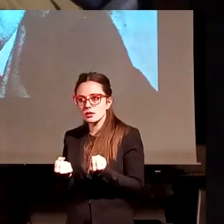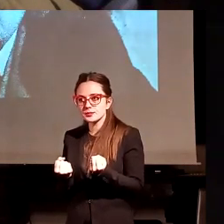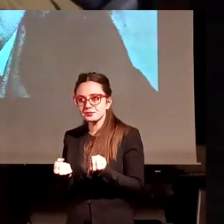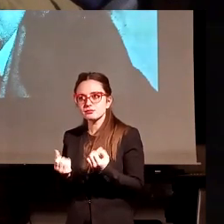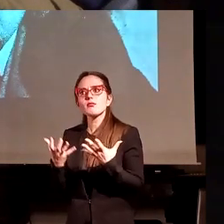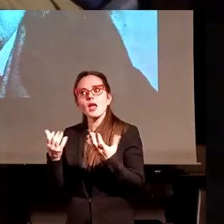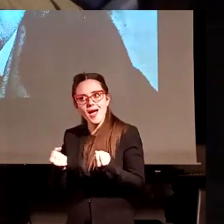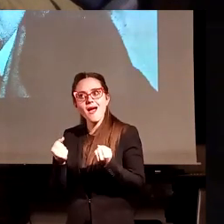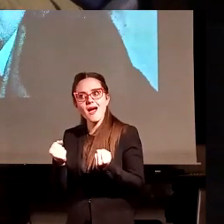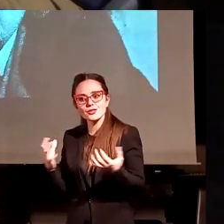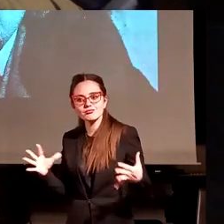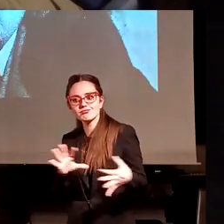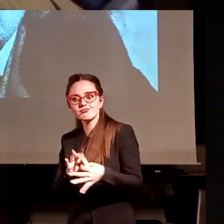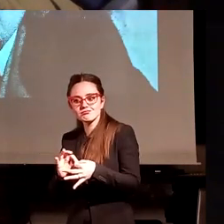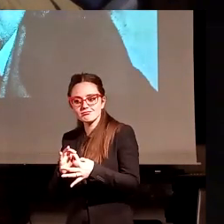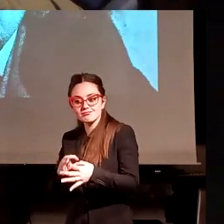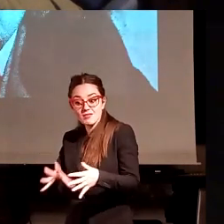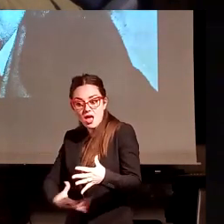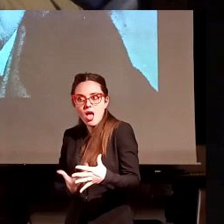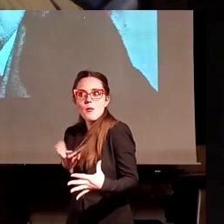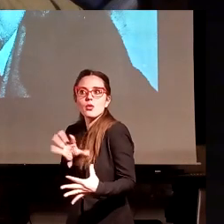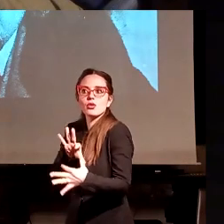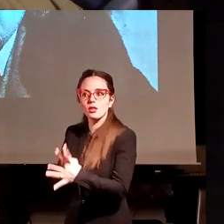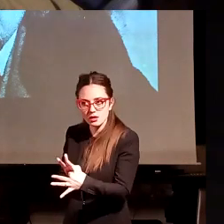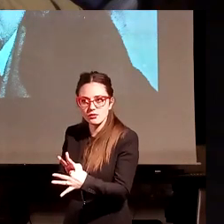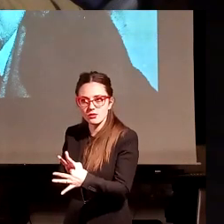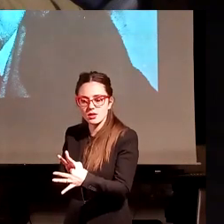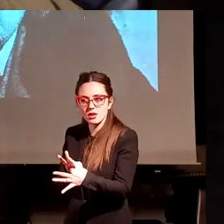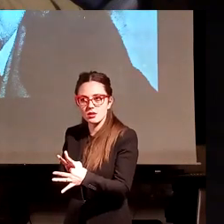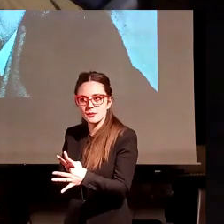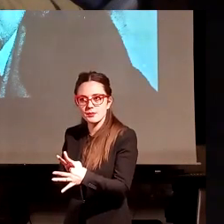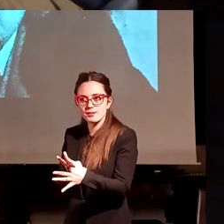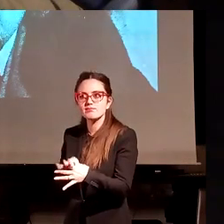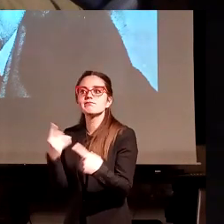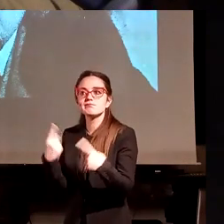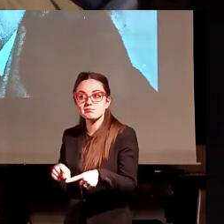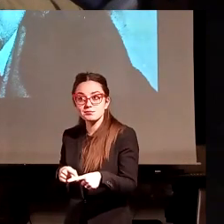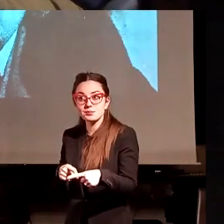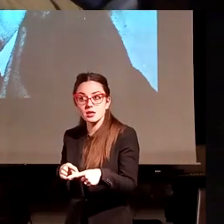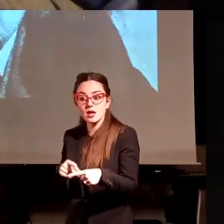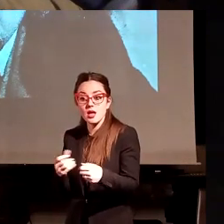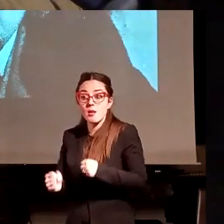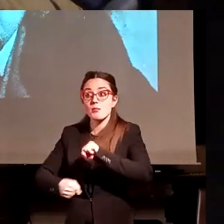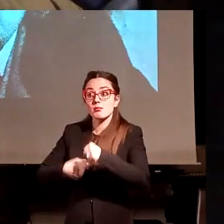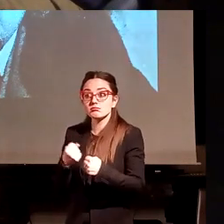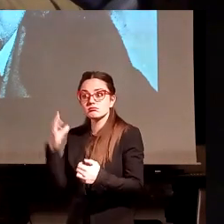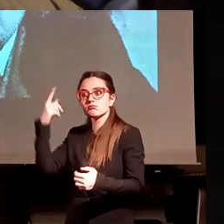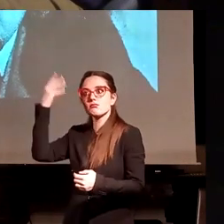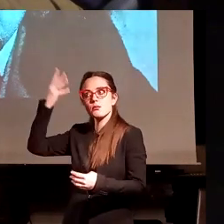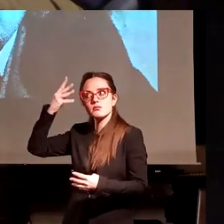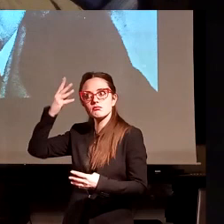ragioni diciamo emotive passionali per cui sono spinti dalla psicologi questa è la